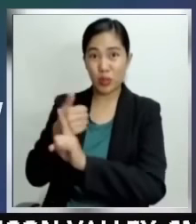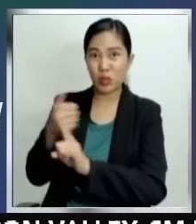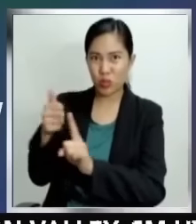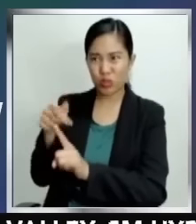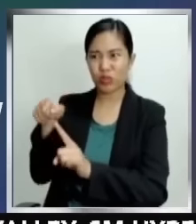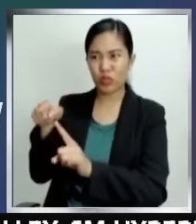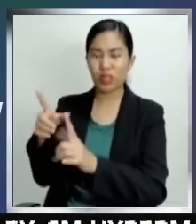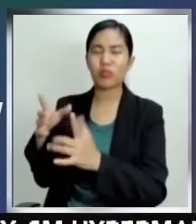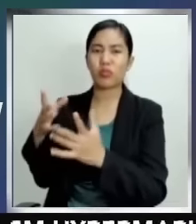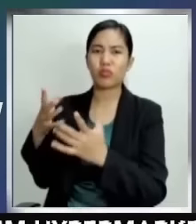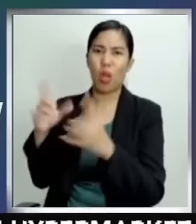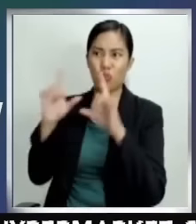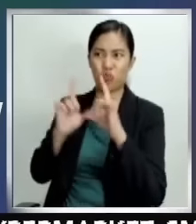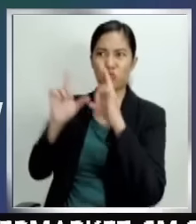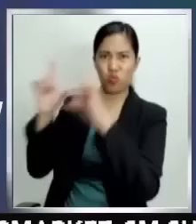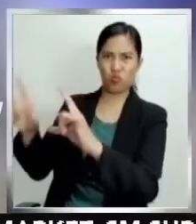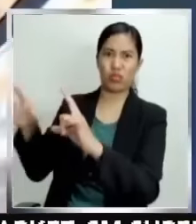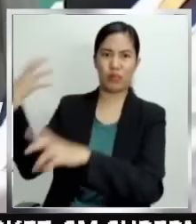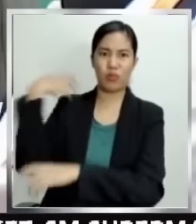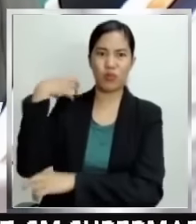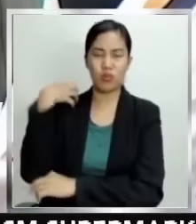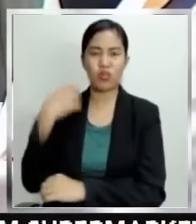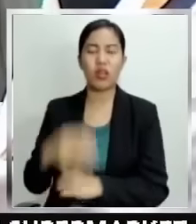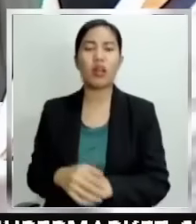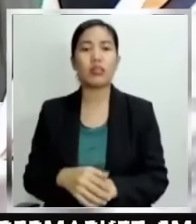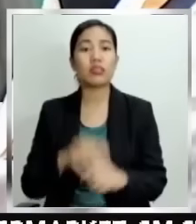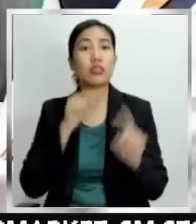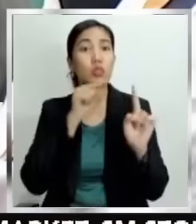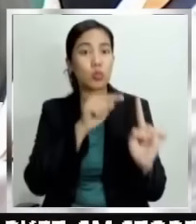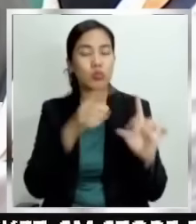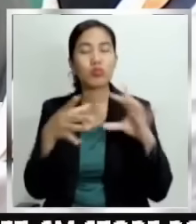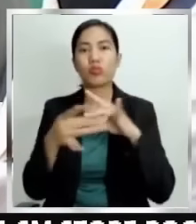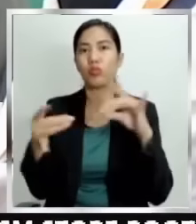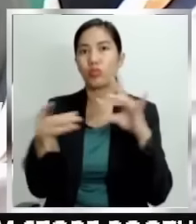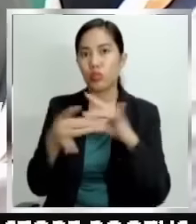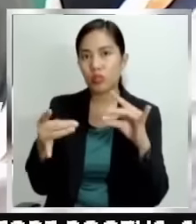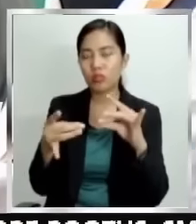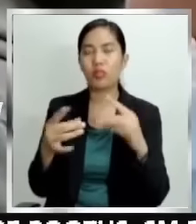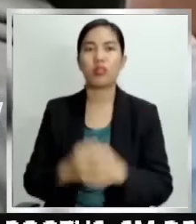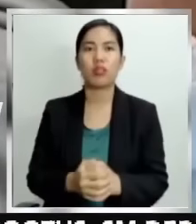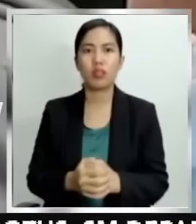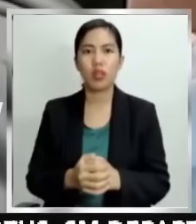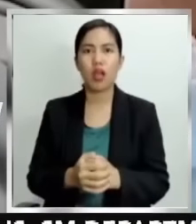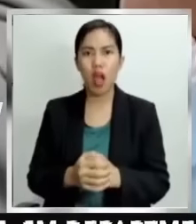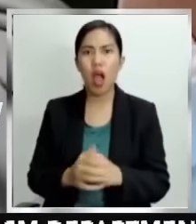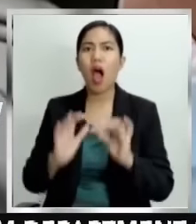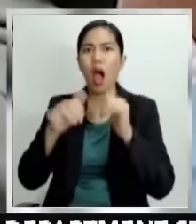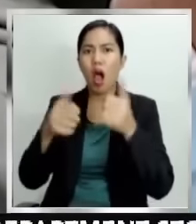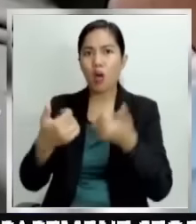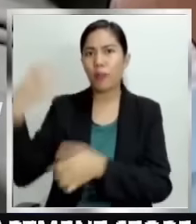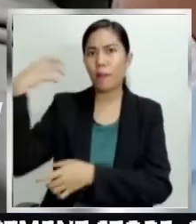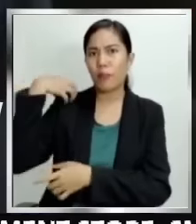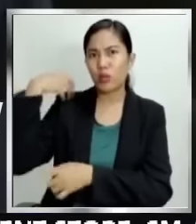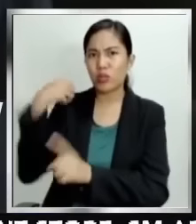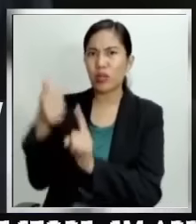GMA Integrated News kung paano raw pagmalupitan ng kanilang dating amo si Elvi sa kada ito isasablay sa